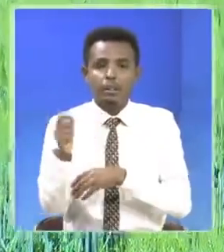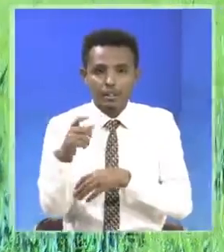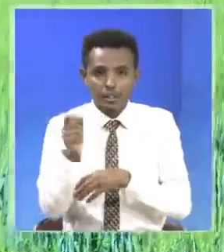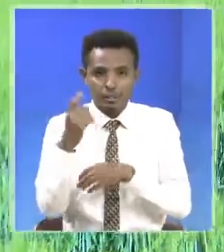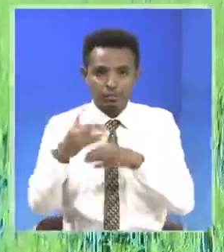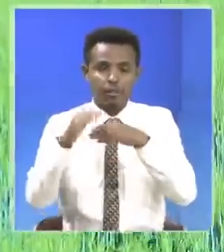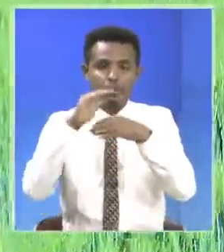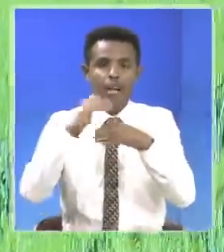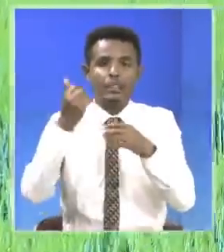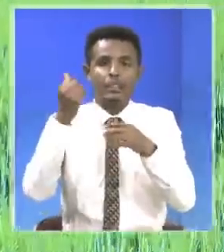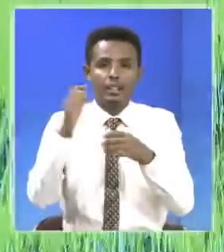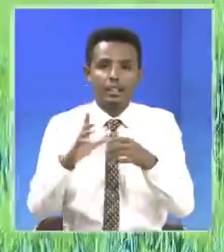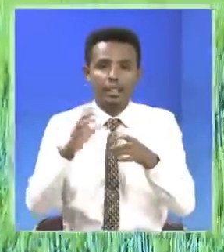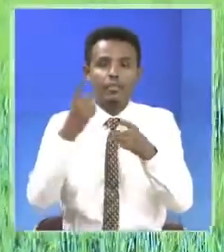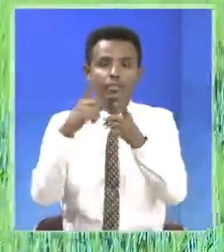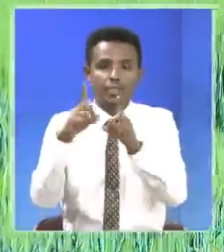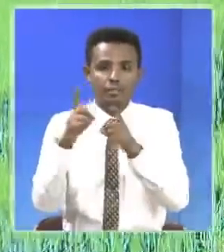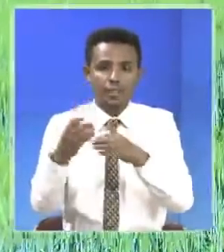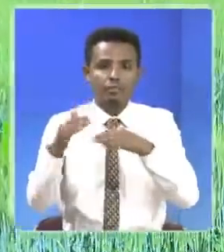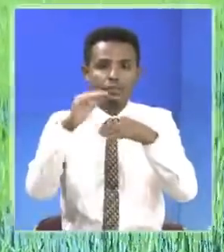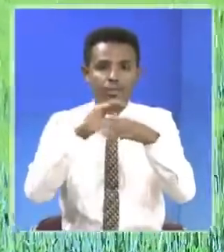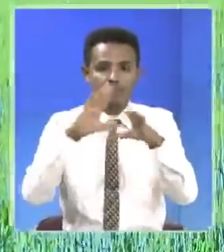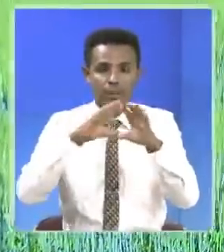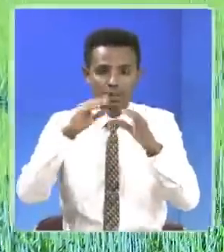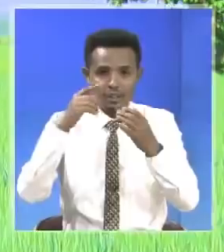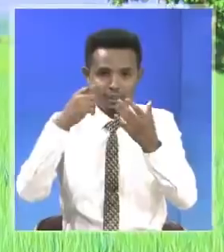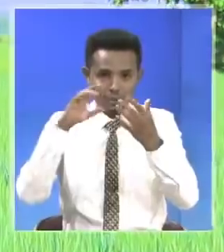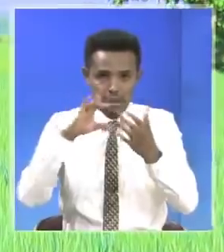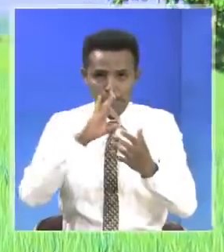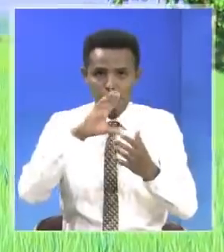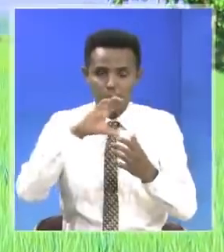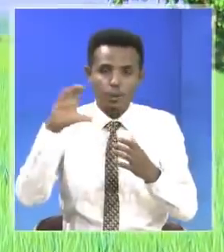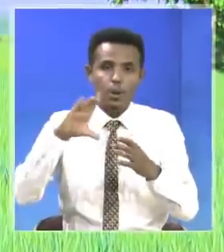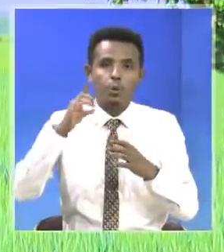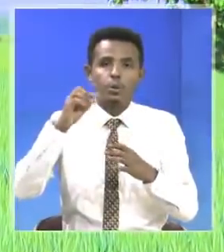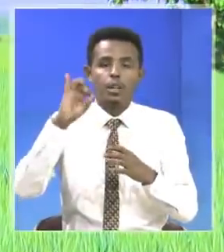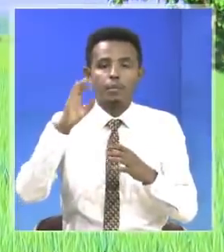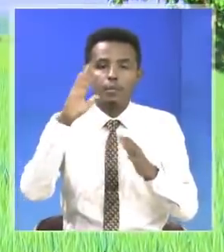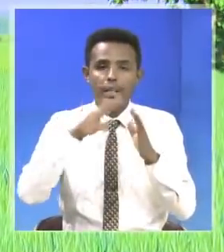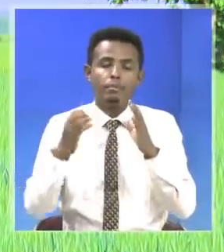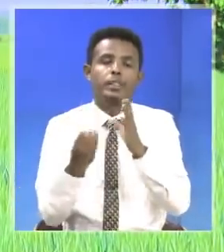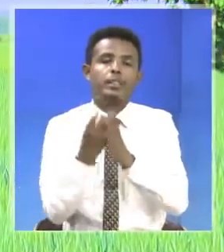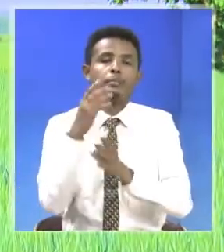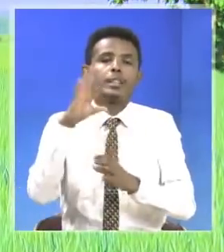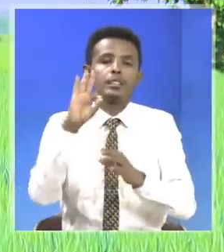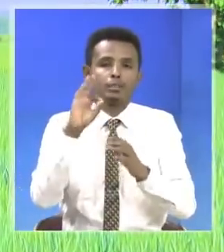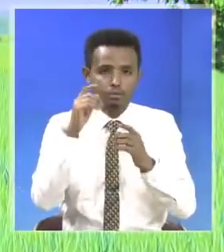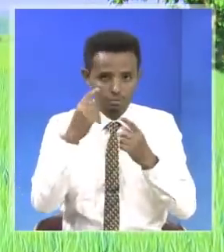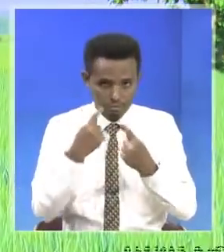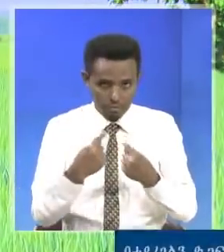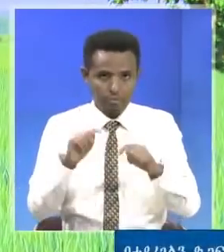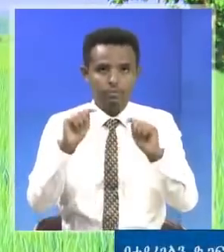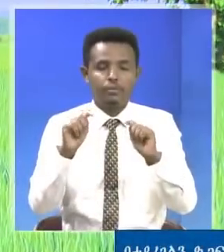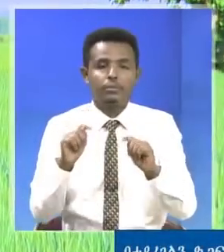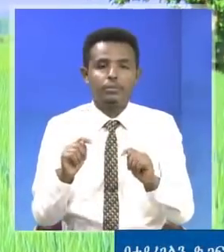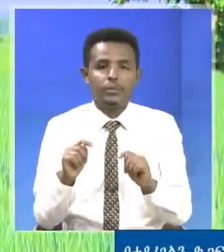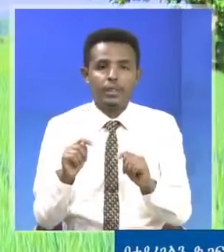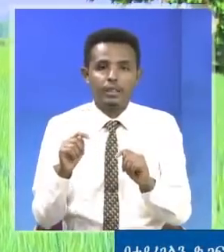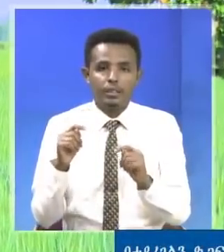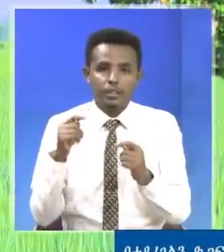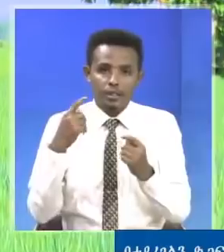ተሸፍኗል። ከዚህም 800,000 ኩንታል ምርት ለማግኘት እየተሰራ ይገኛል። ቀያው ያው በጣም ደና ነው። ያው አዲት